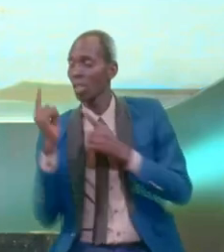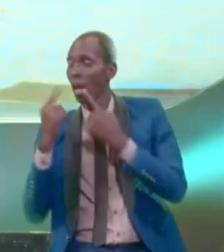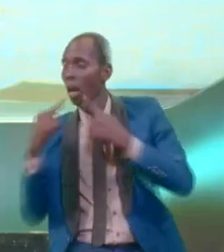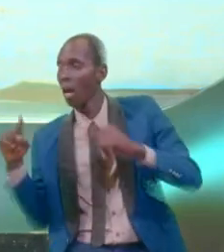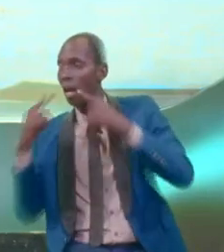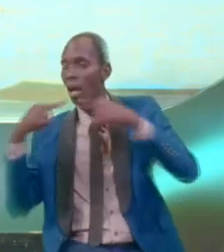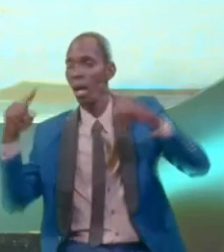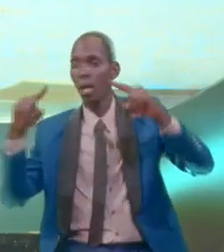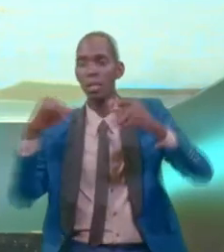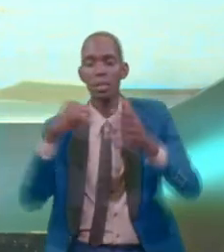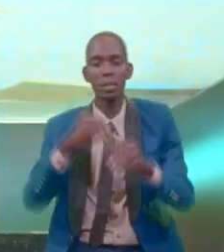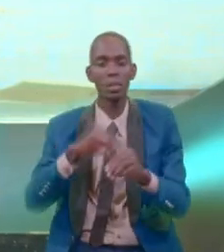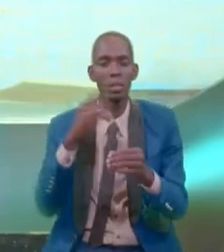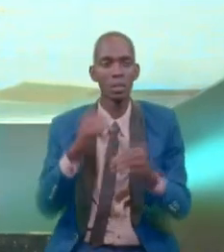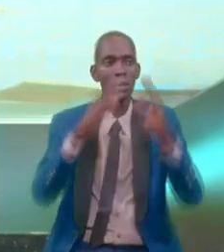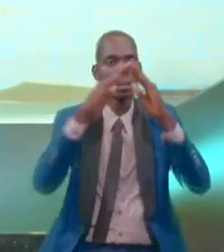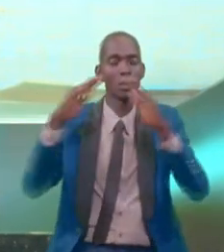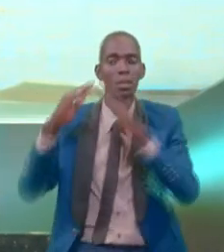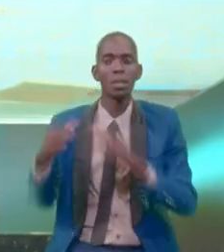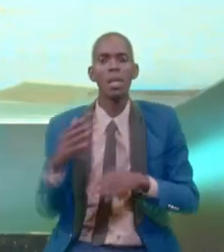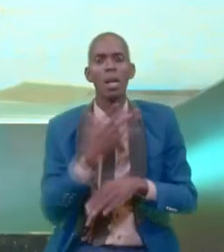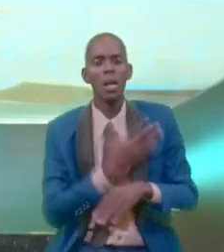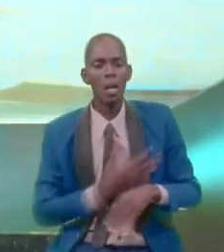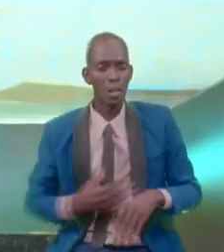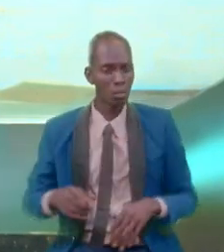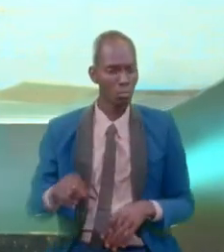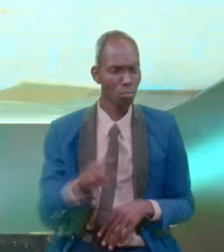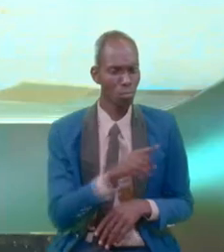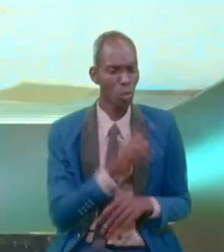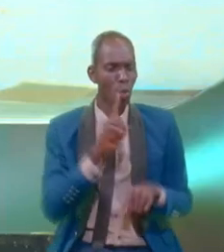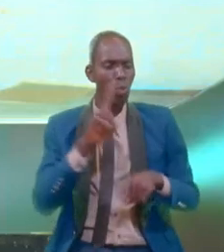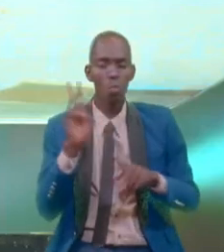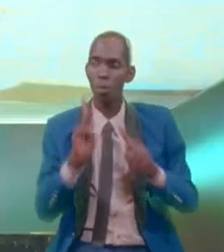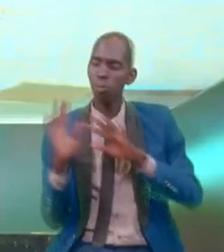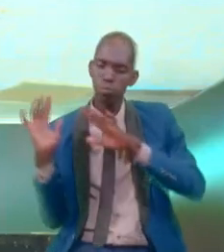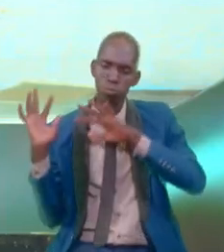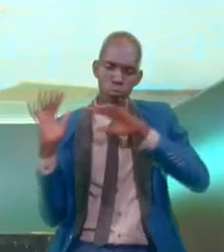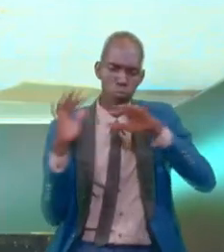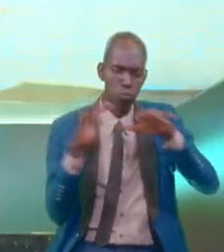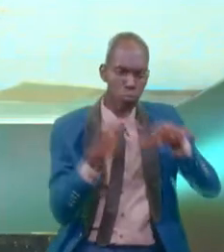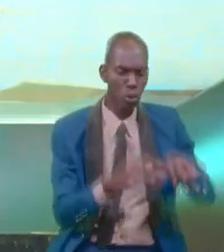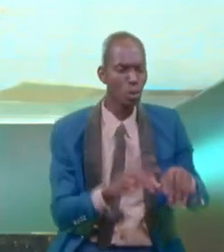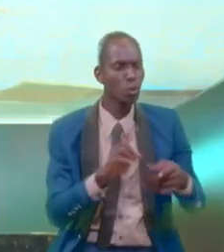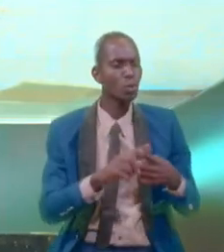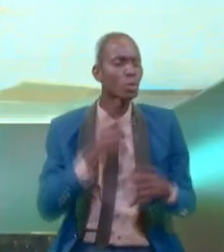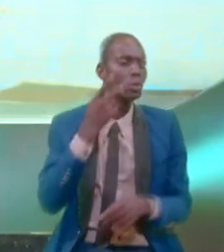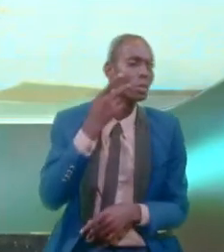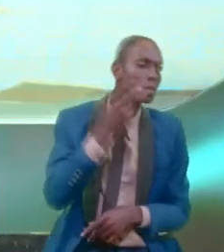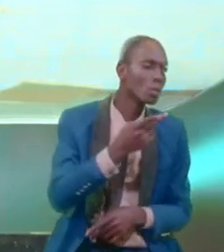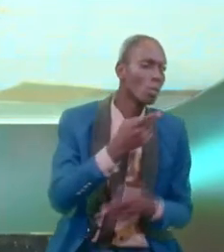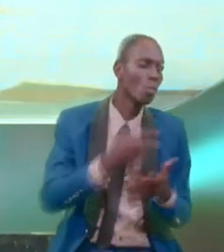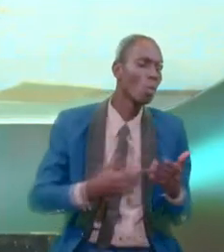la ville et dans les campagnes. Les gens allaient voir ce qui était